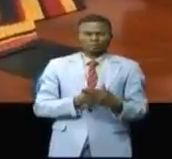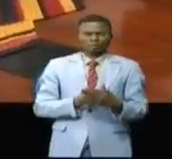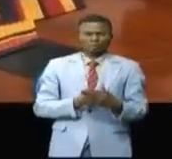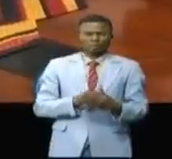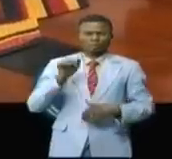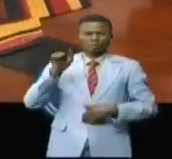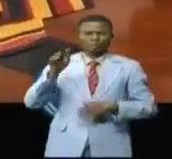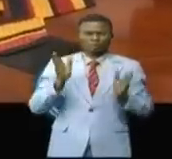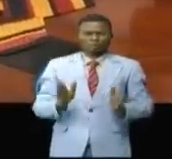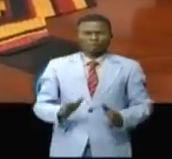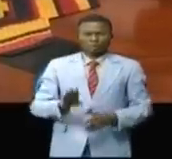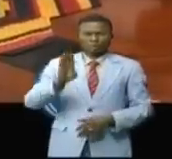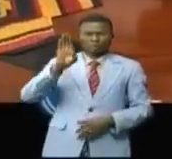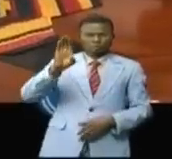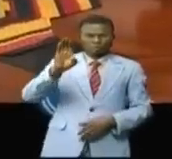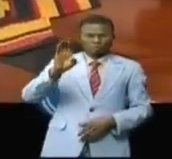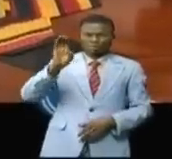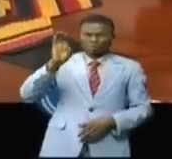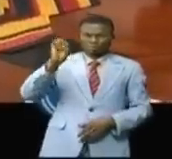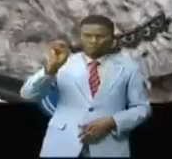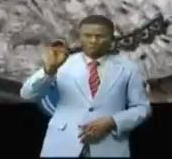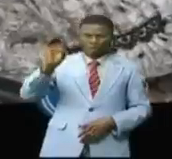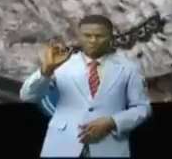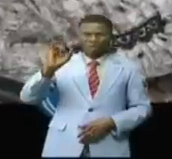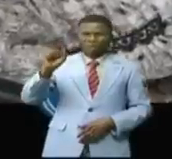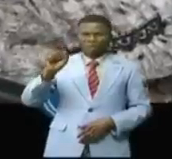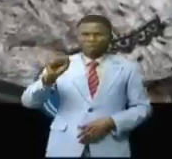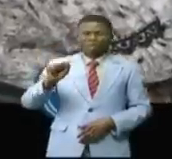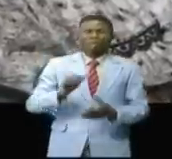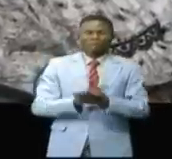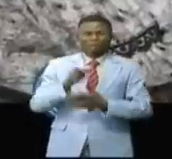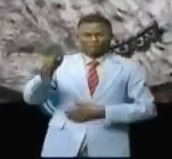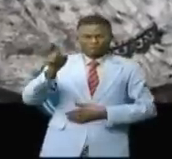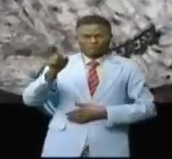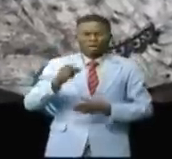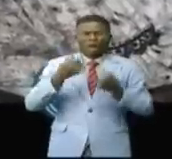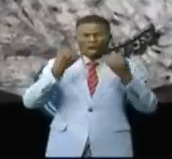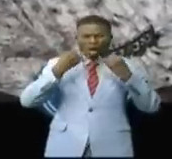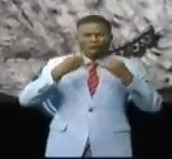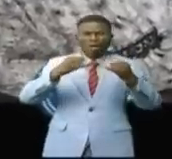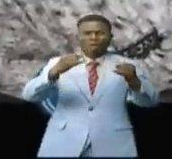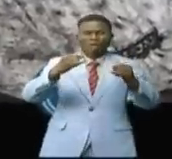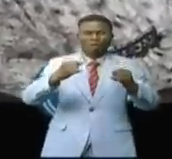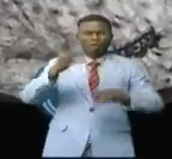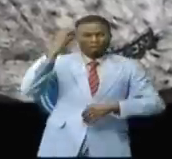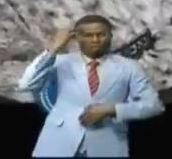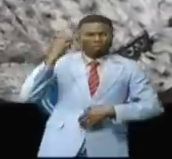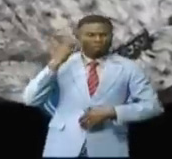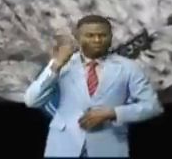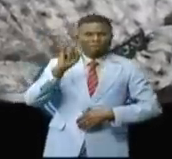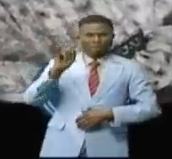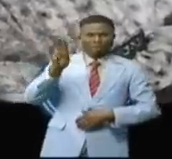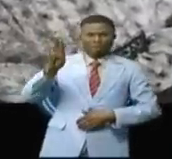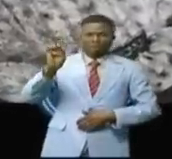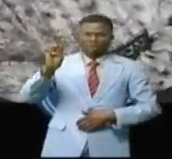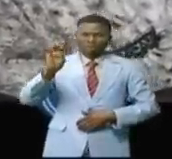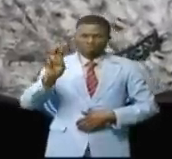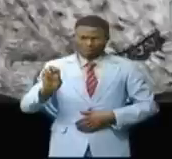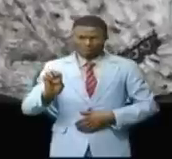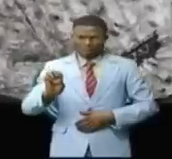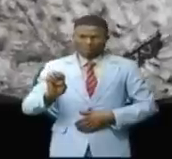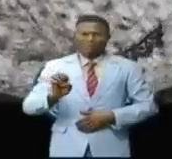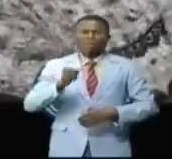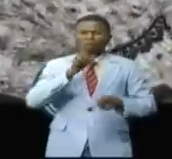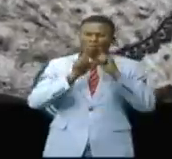directeur de bce et h abdoul aziz sy trouvé qu'il a annoncé à la ministre irénée sambou diatta au cours d'une